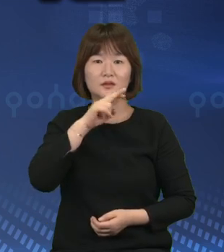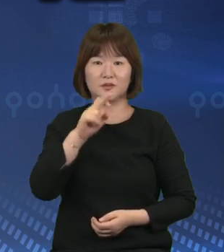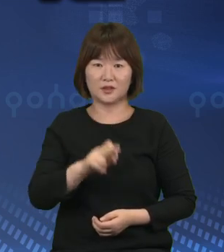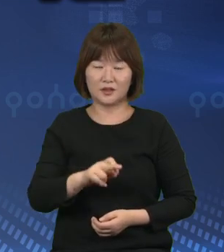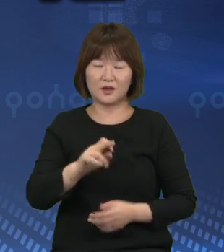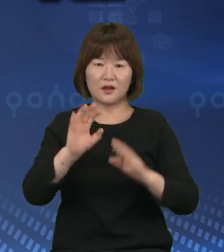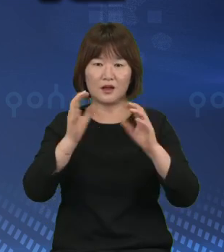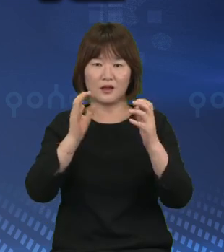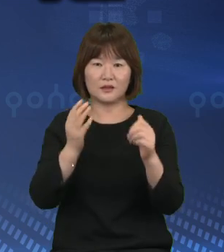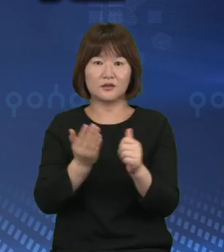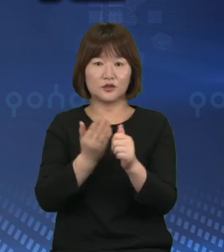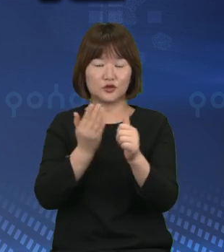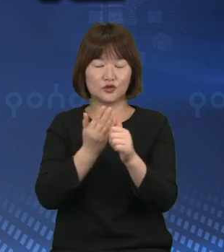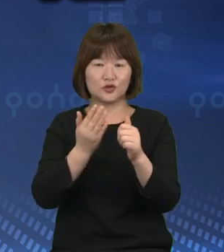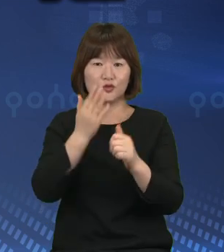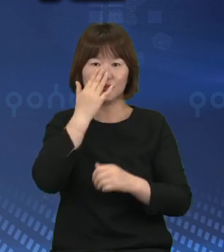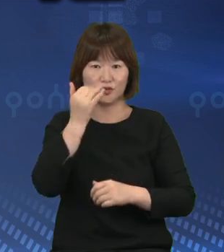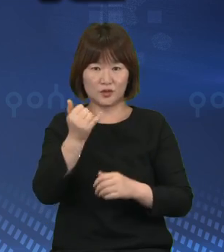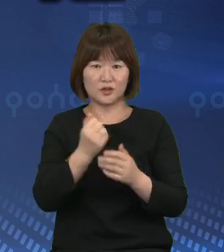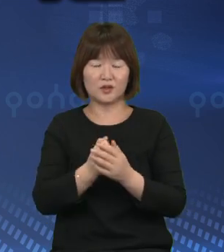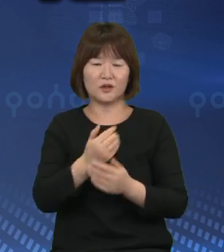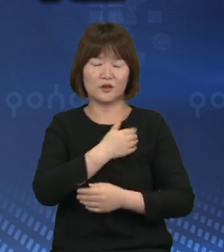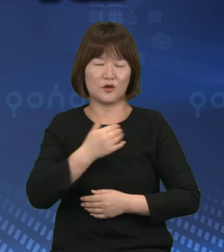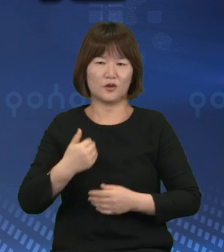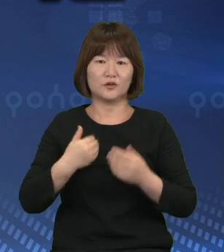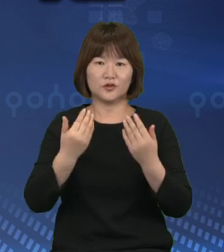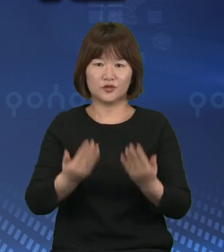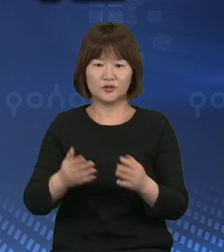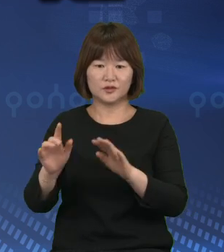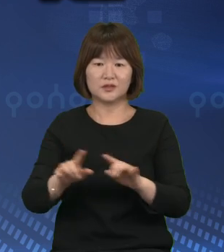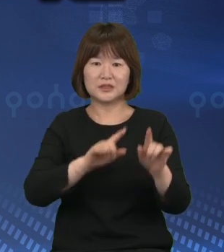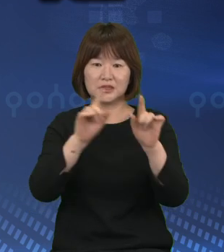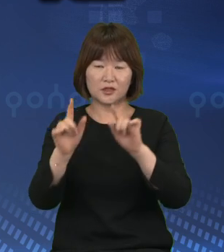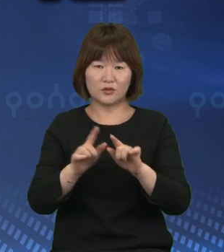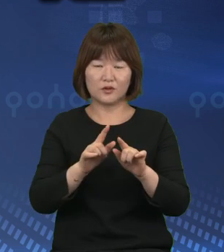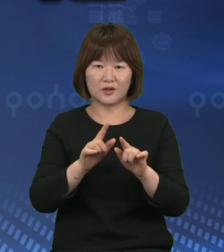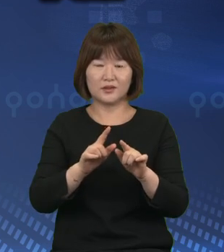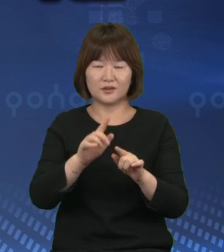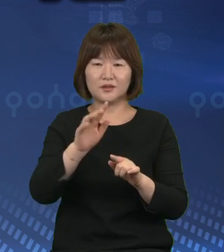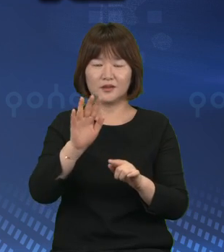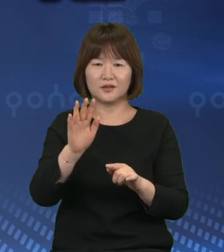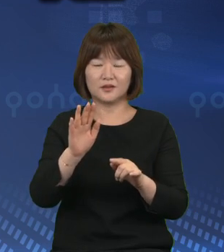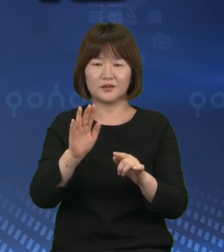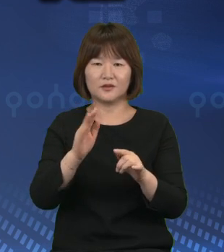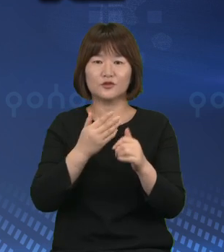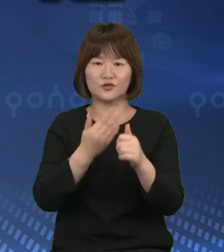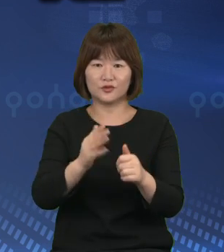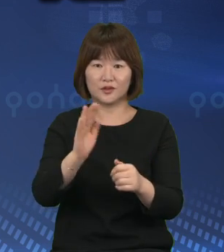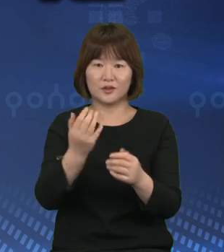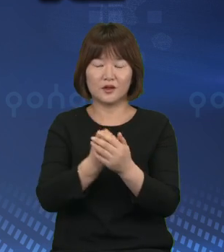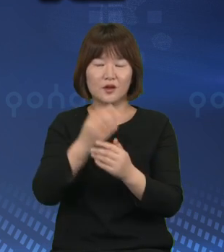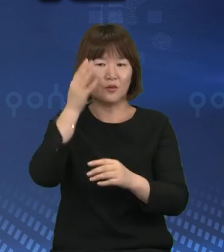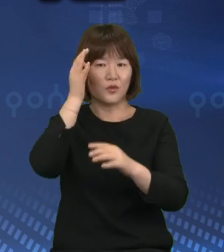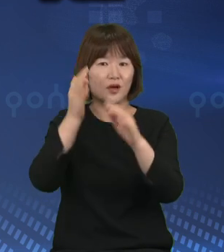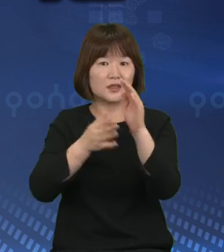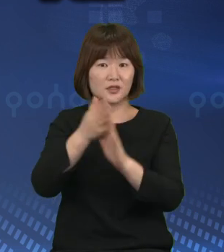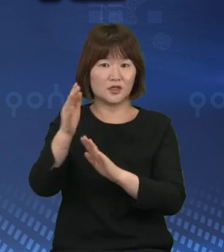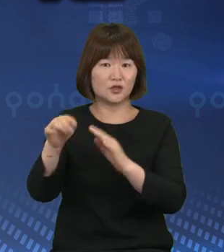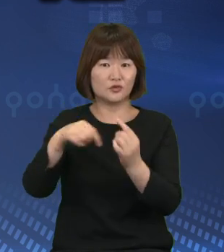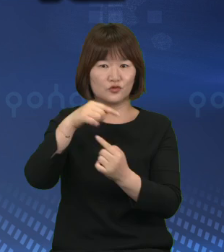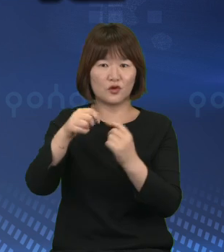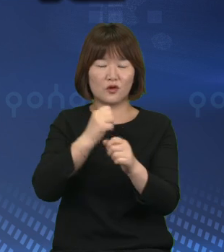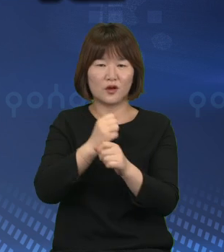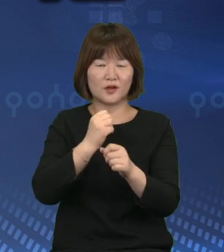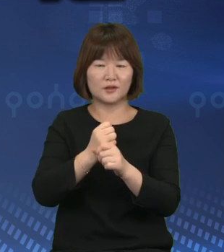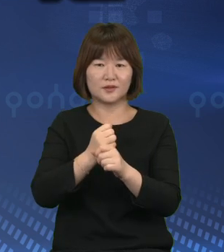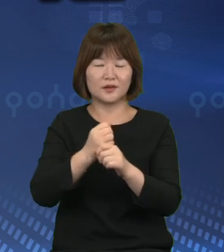네, 12세 이하 육아 가정의 부모님에게 여유로운 여가 시간을 즐길 기회를 제공합니다. 포항시에서 운영하는 패밀리데이